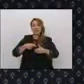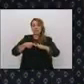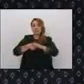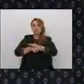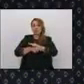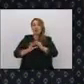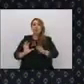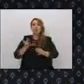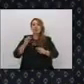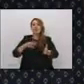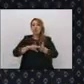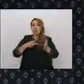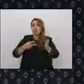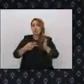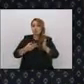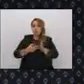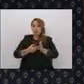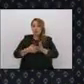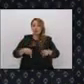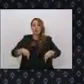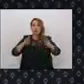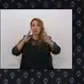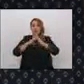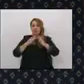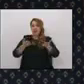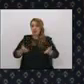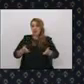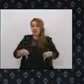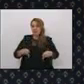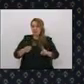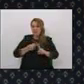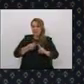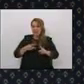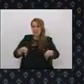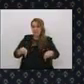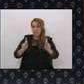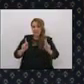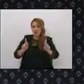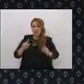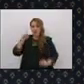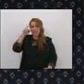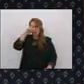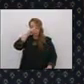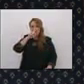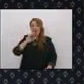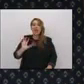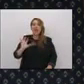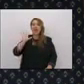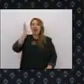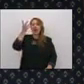المشاريع في مجال السكن، لا سيما في هذا الظرف المالي الصعب وترقية السياسات